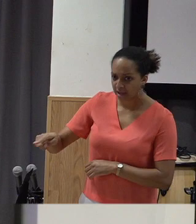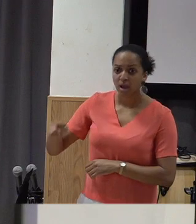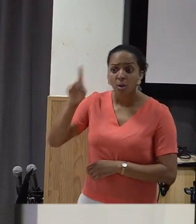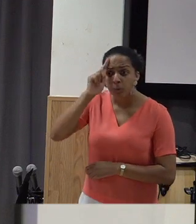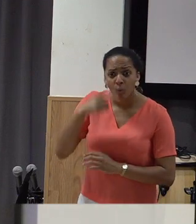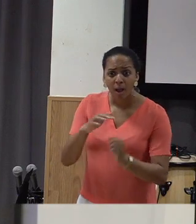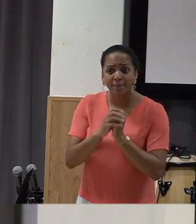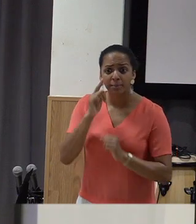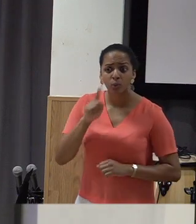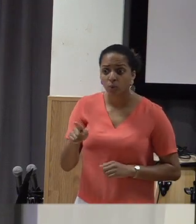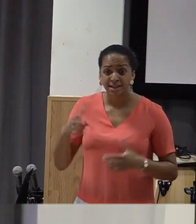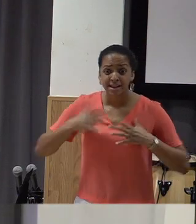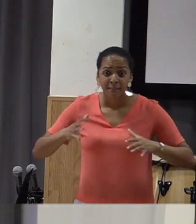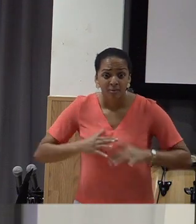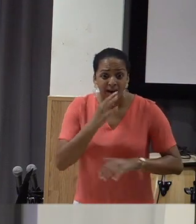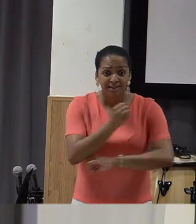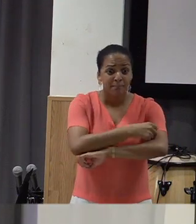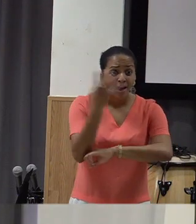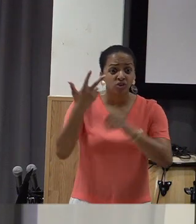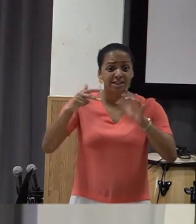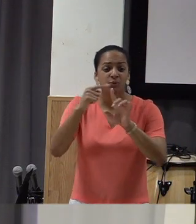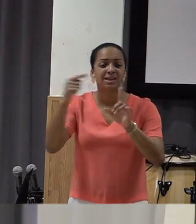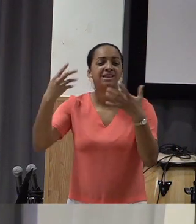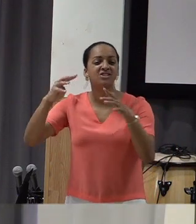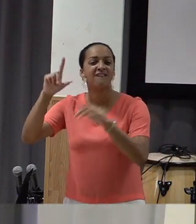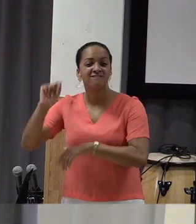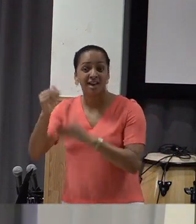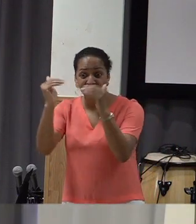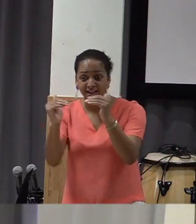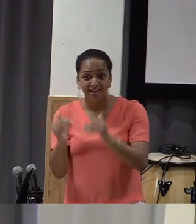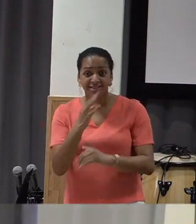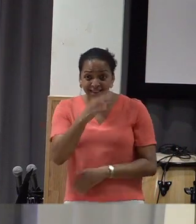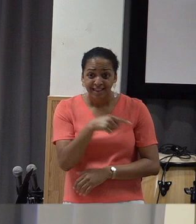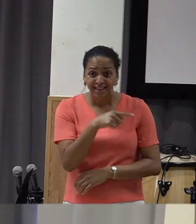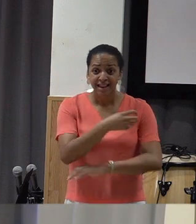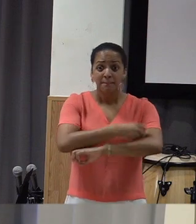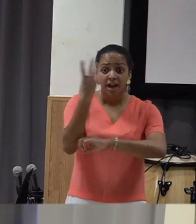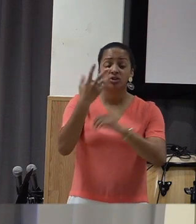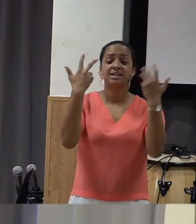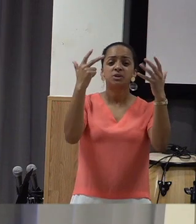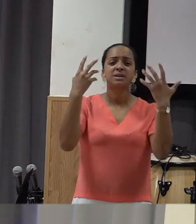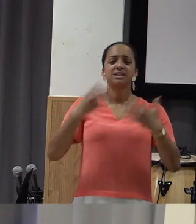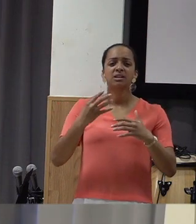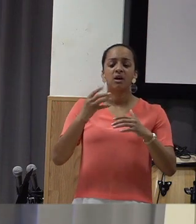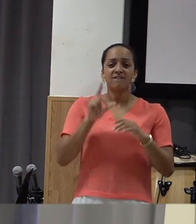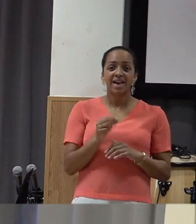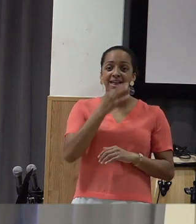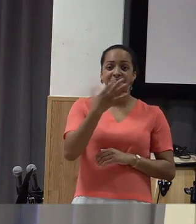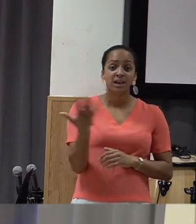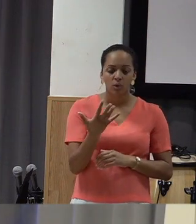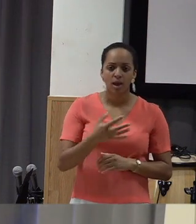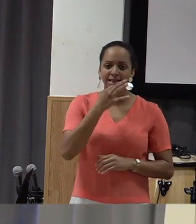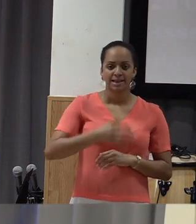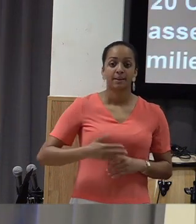lui. C'est pas moi qui le dis, c'est Matthieu 18, versets 19 et 20. Matthieu 18, versets 19 et 20 dira « Je vous dis encore